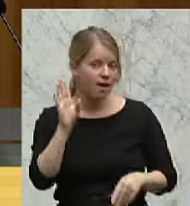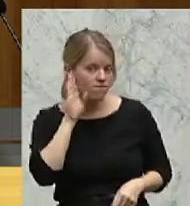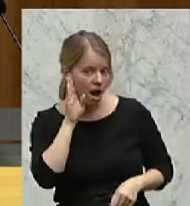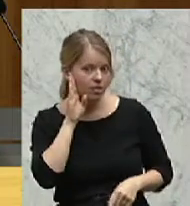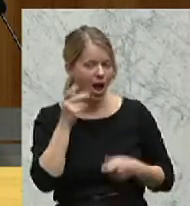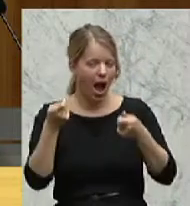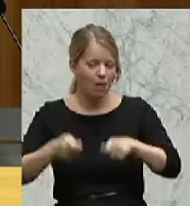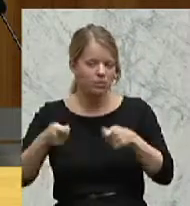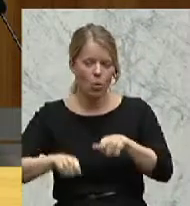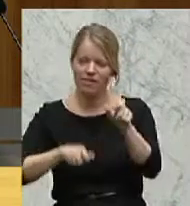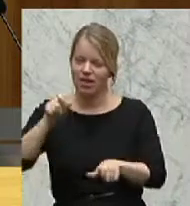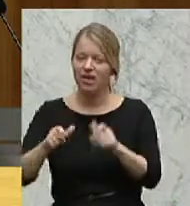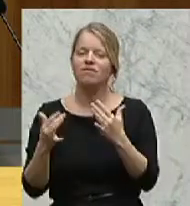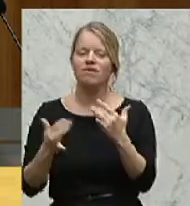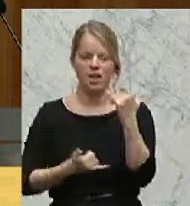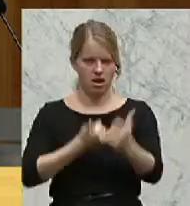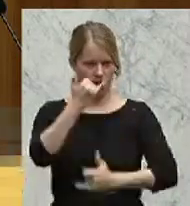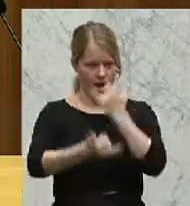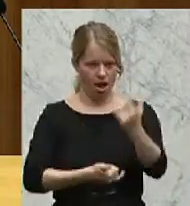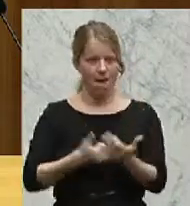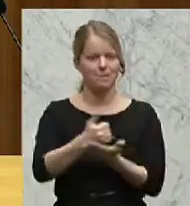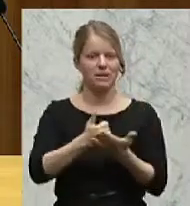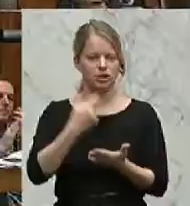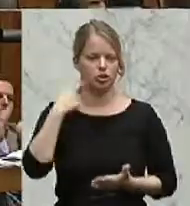viele Absolventen es jährlich beim Medizinstudium gibt.